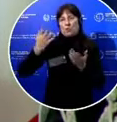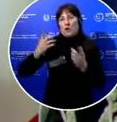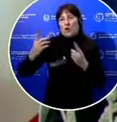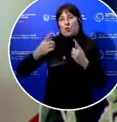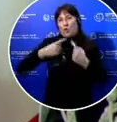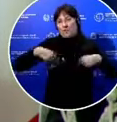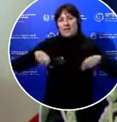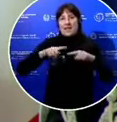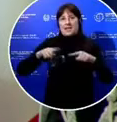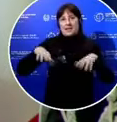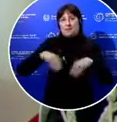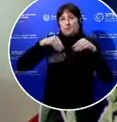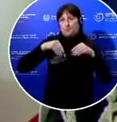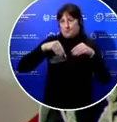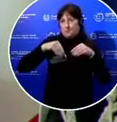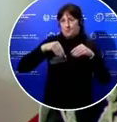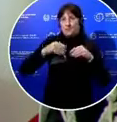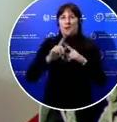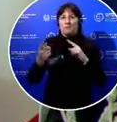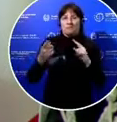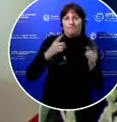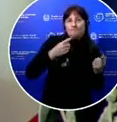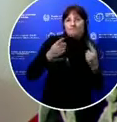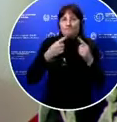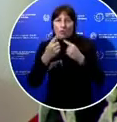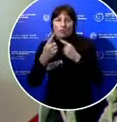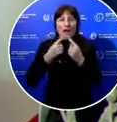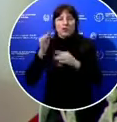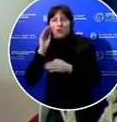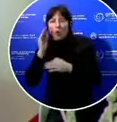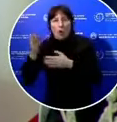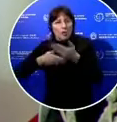fondamentale attività di consultazione